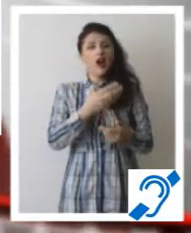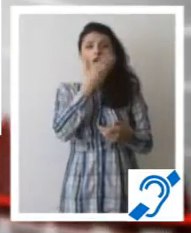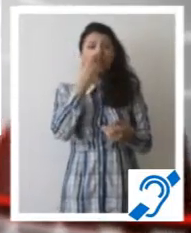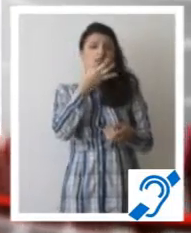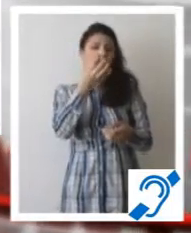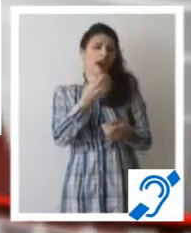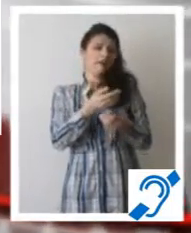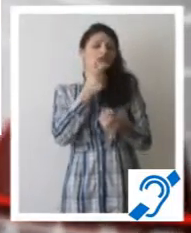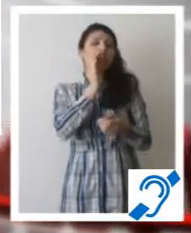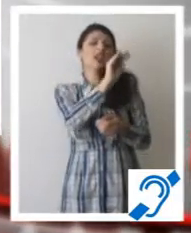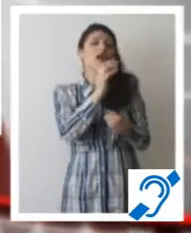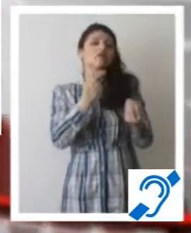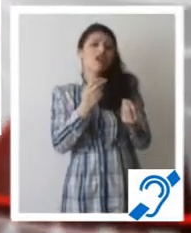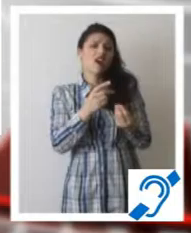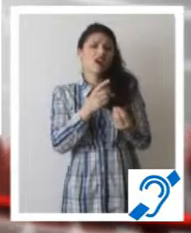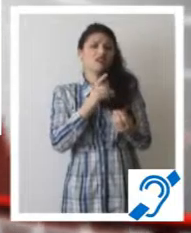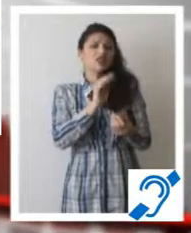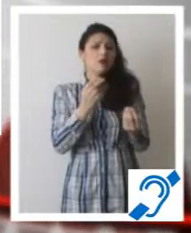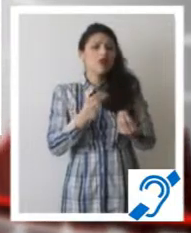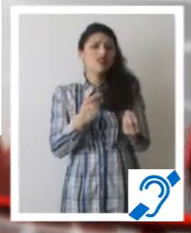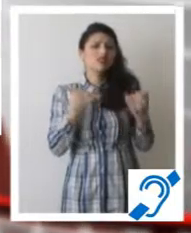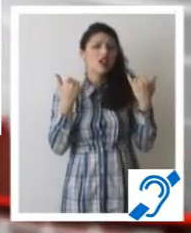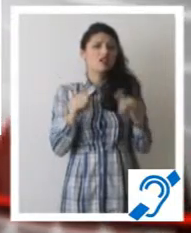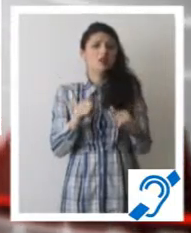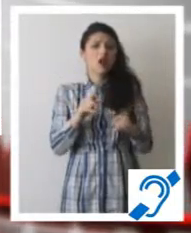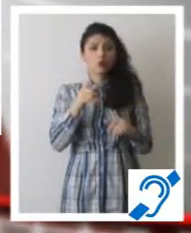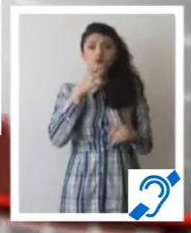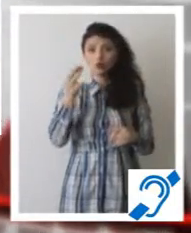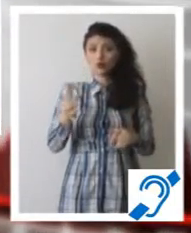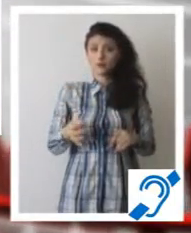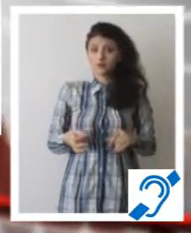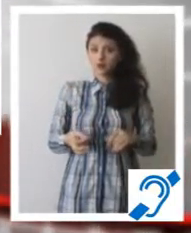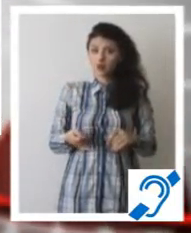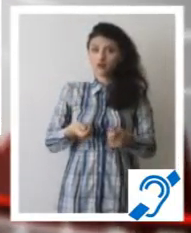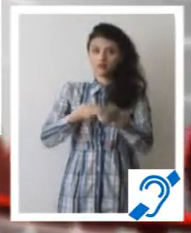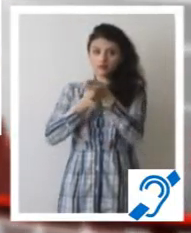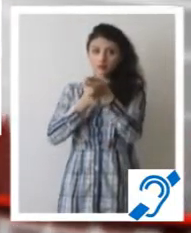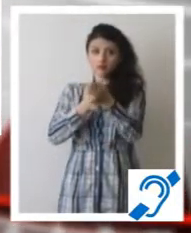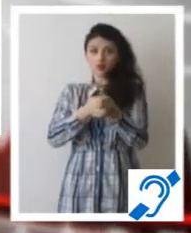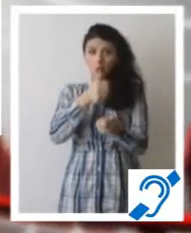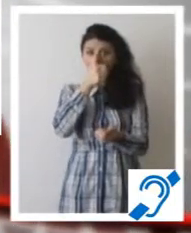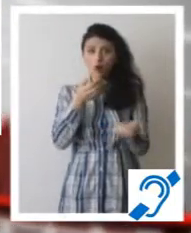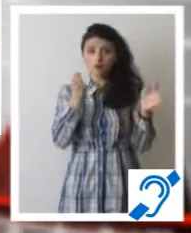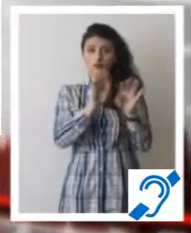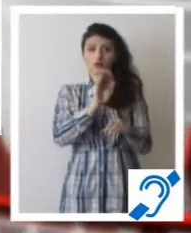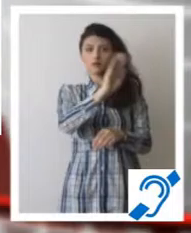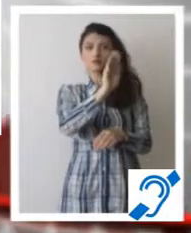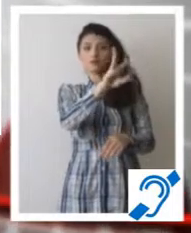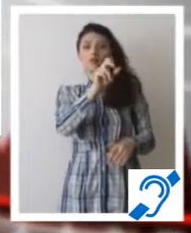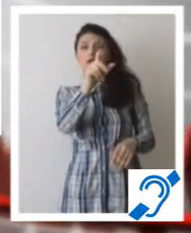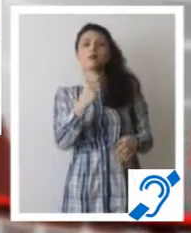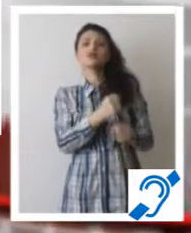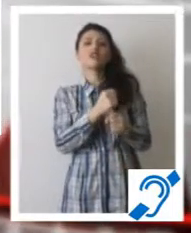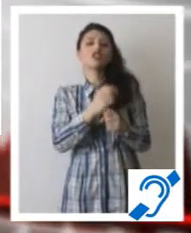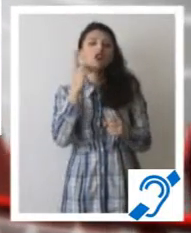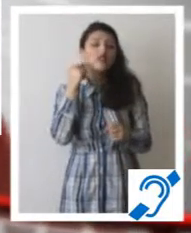îndrăznești să întreb când e într-o situație ca asta, un om să zici să-l pisălugești și să-l omor cu ce întrebări, că e